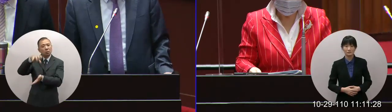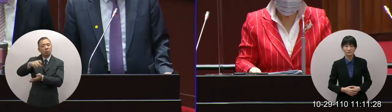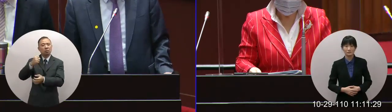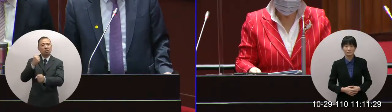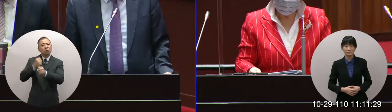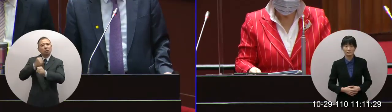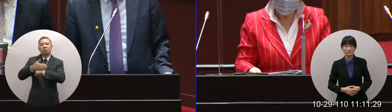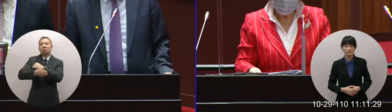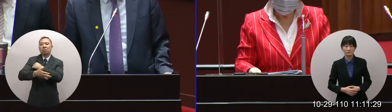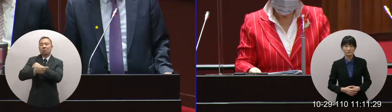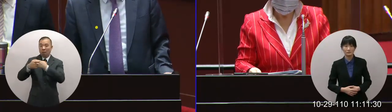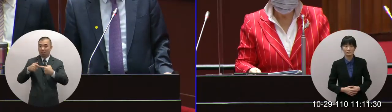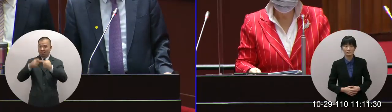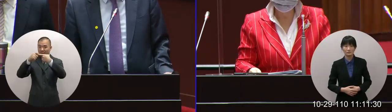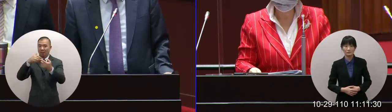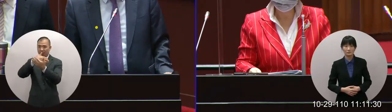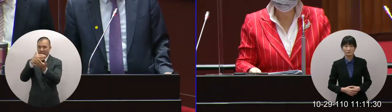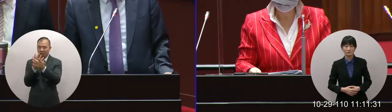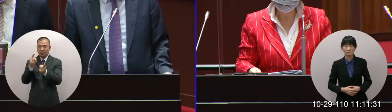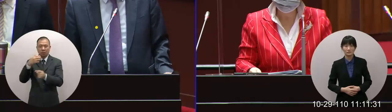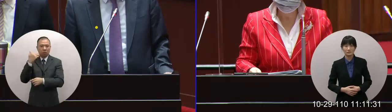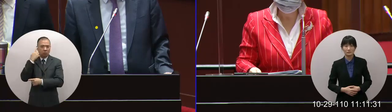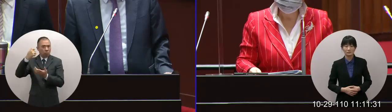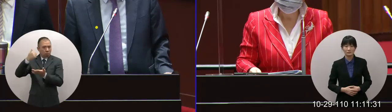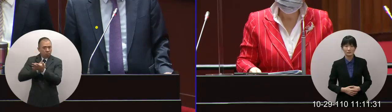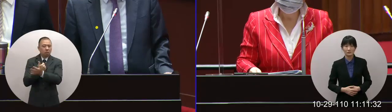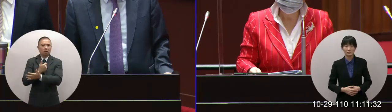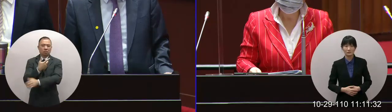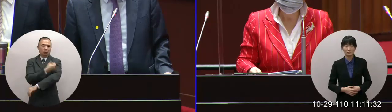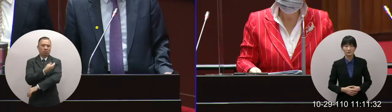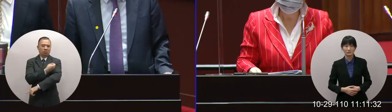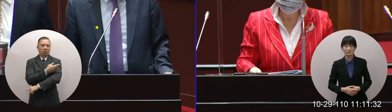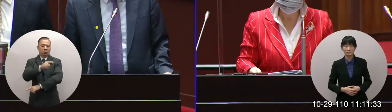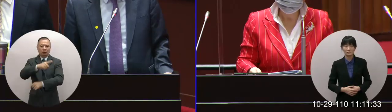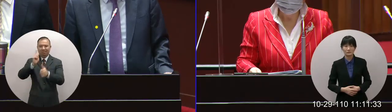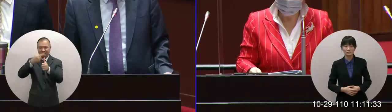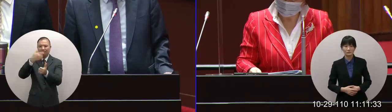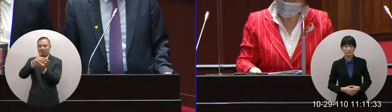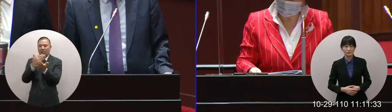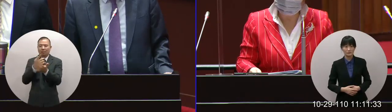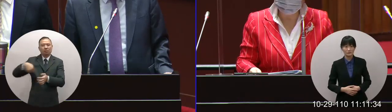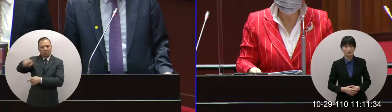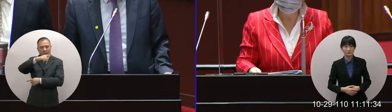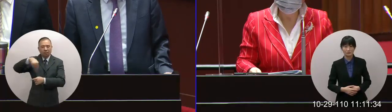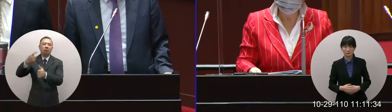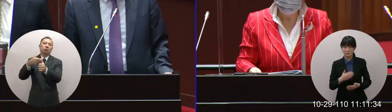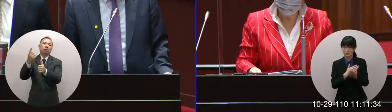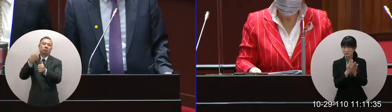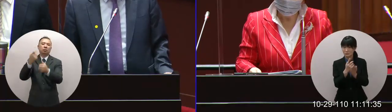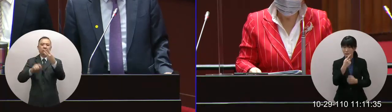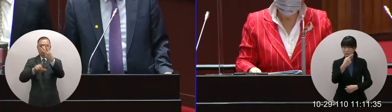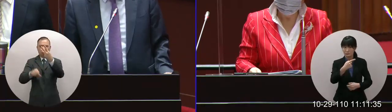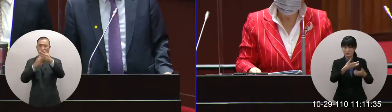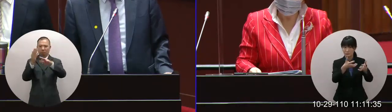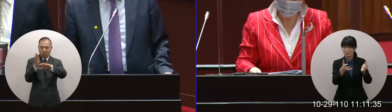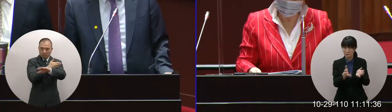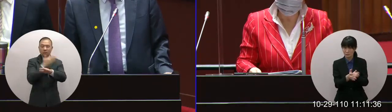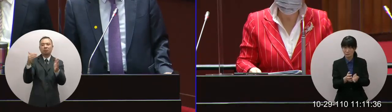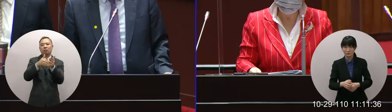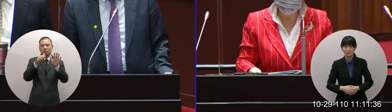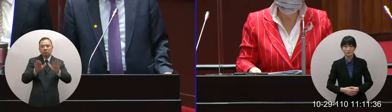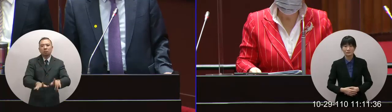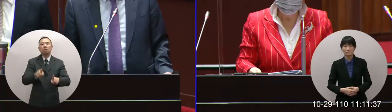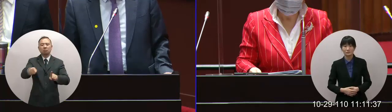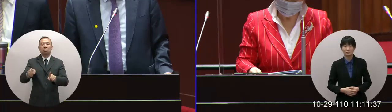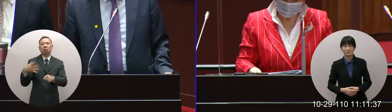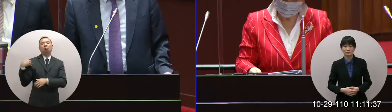一类的哈，任何疫苗进来，全部都让第一类的人先打，好，从三月起一直到现在都这